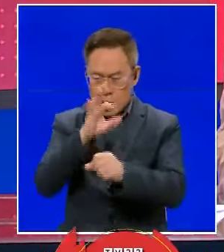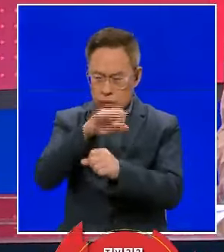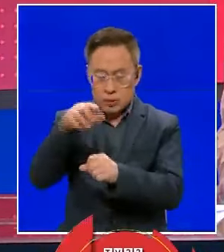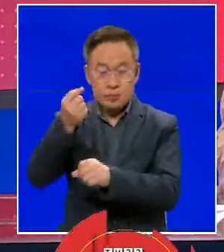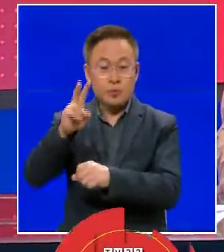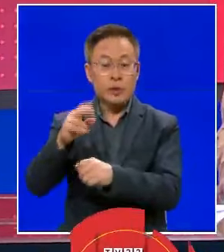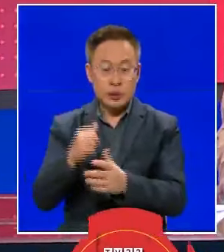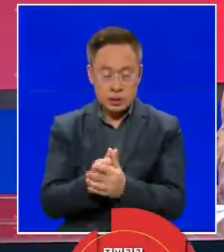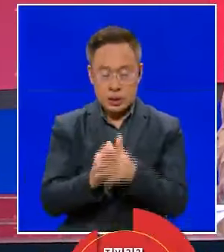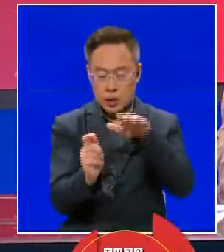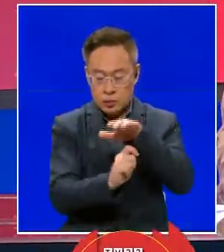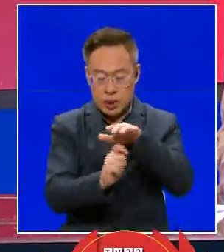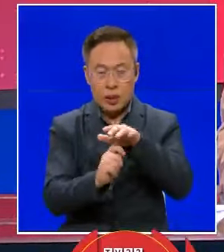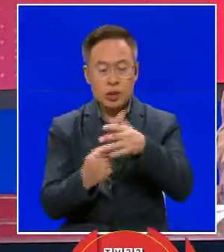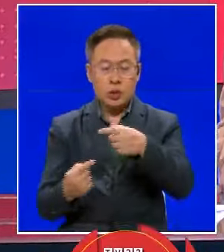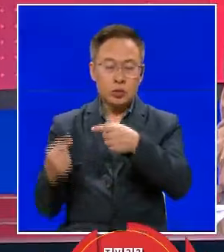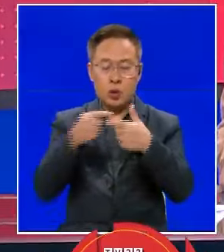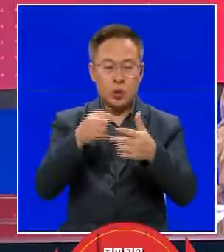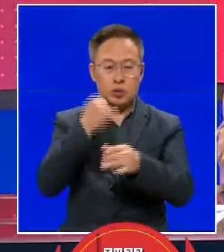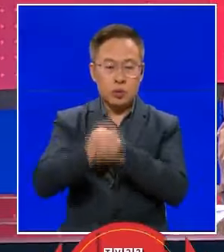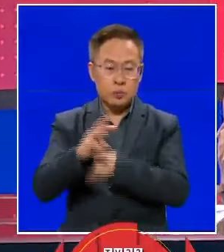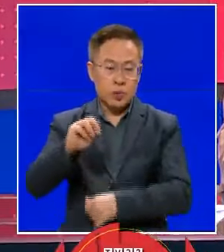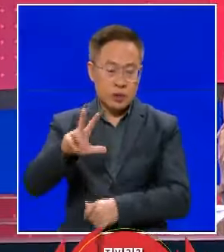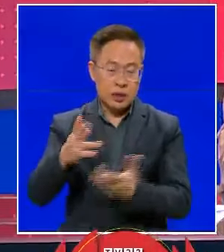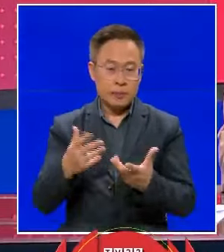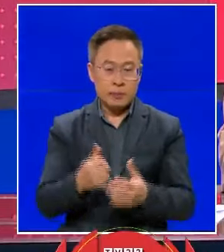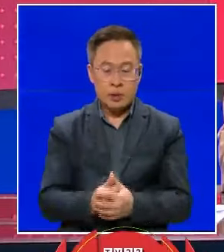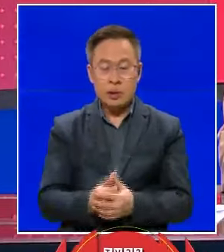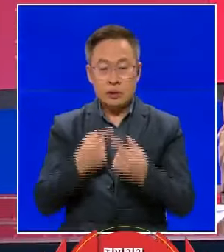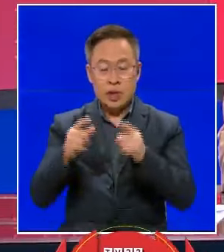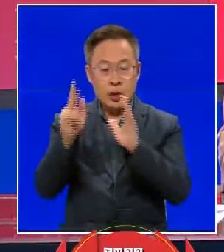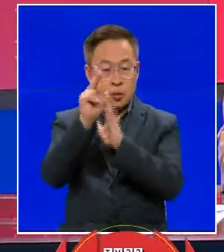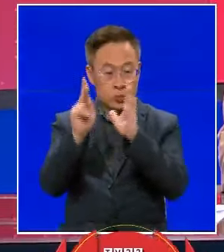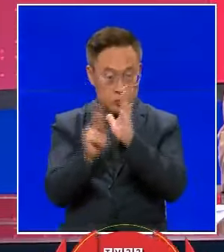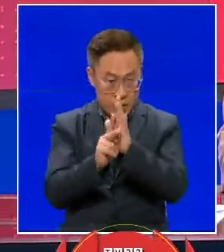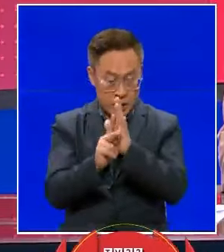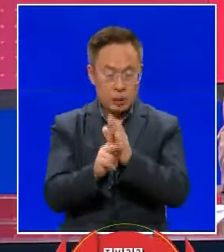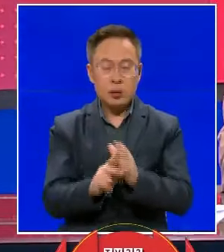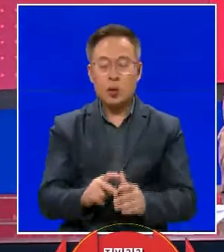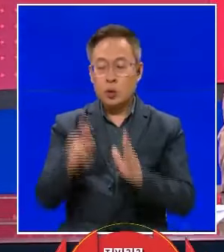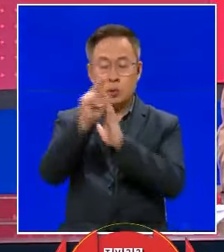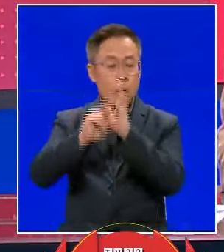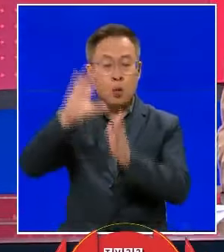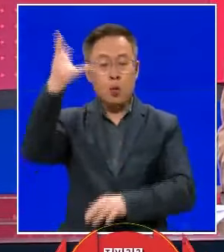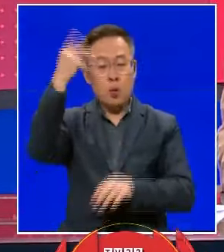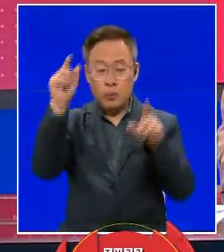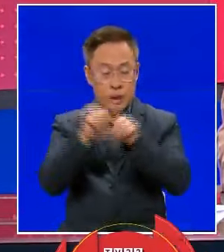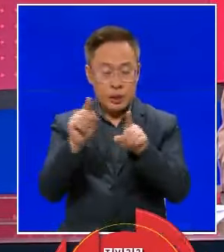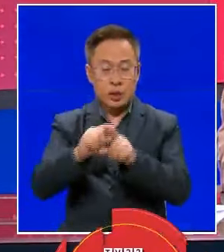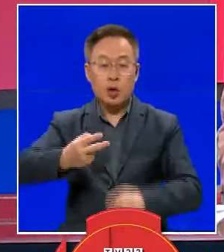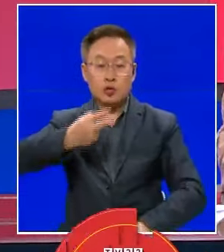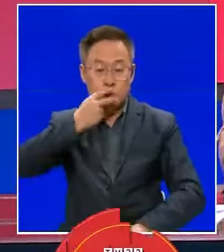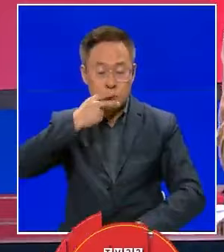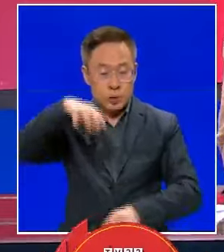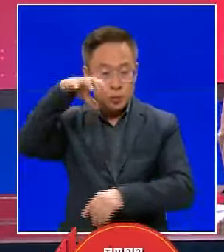ที่บังคับจริงๆเลยก็คือเรื่องของกฎหมายสากลนี่แหละค่ะในเรื่องของการสูบบุหรี่โดยเฉพาะในสถานที่ราชการโดยเฉพาะ